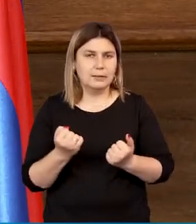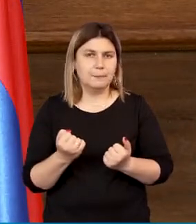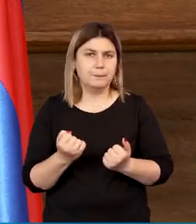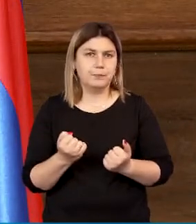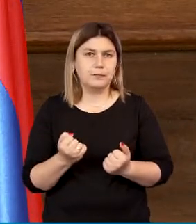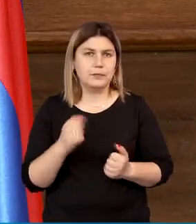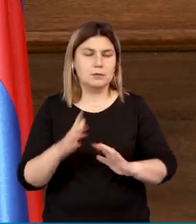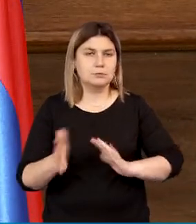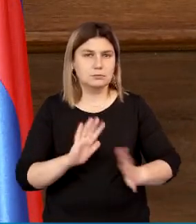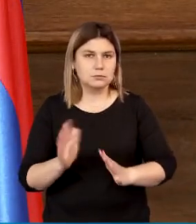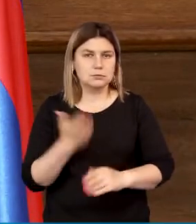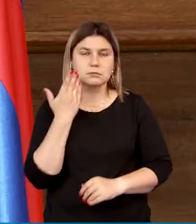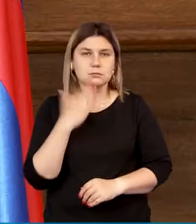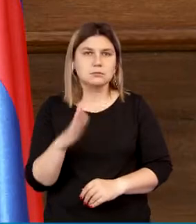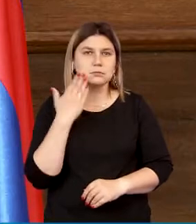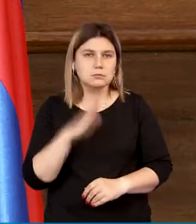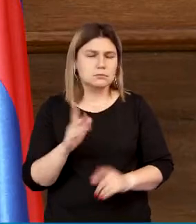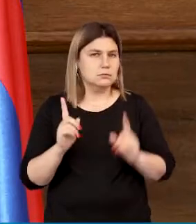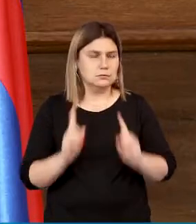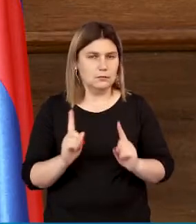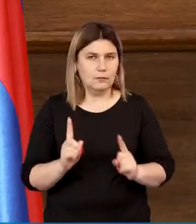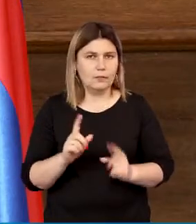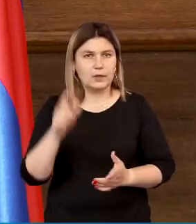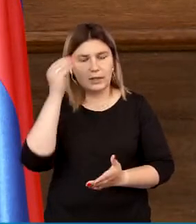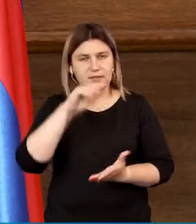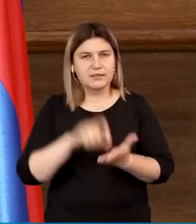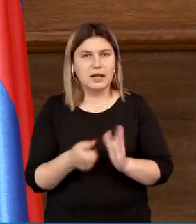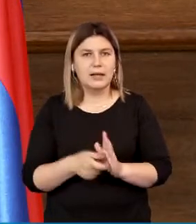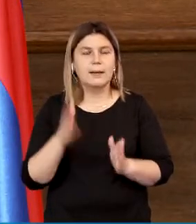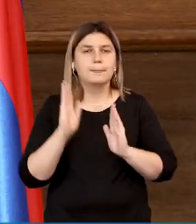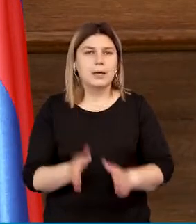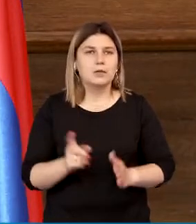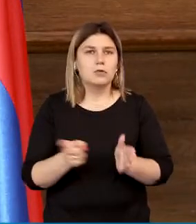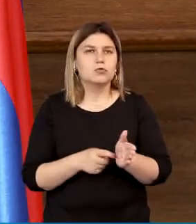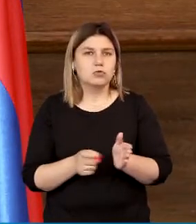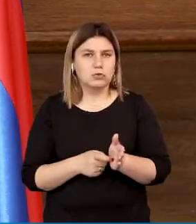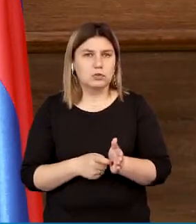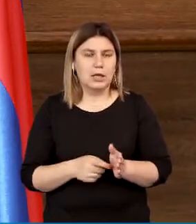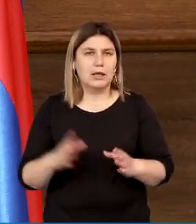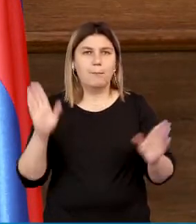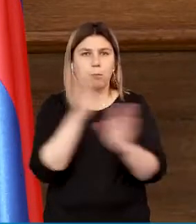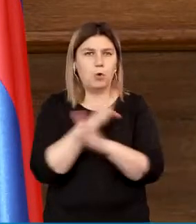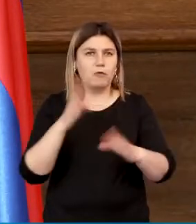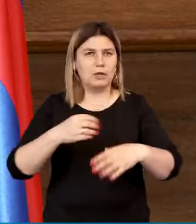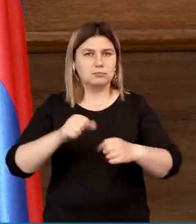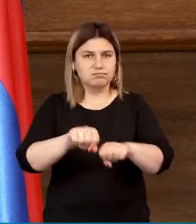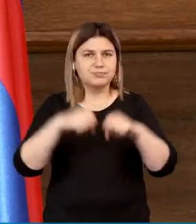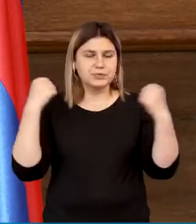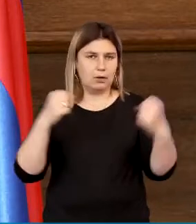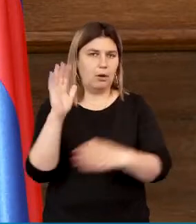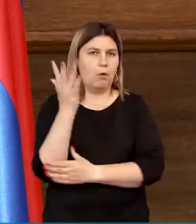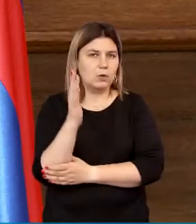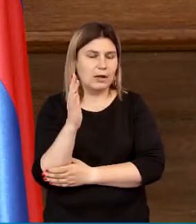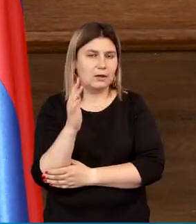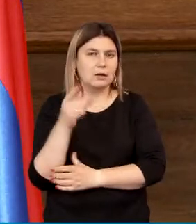to dbać bardzo, bardzo uważnie. Też te sale lekcyjne będą bardzo często wietrzone i będziemy też dbali o to,